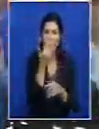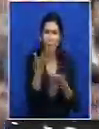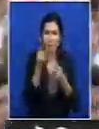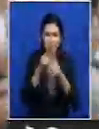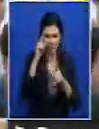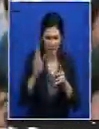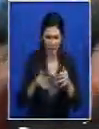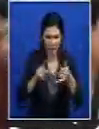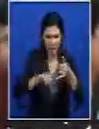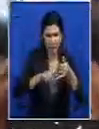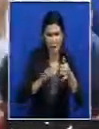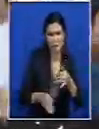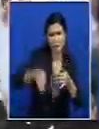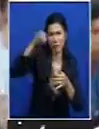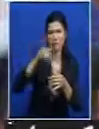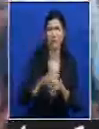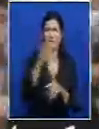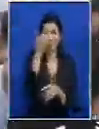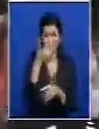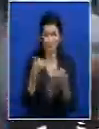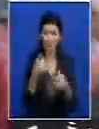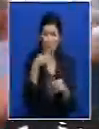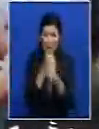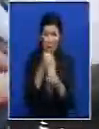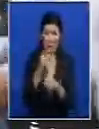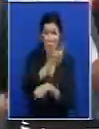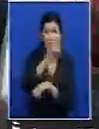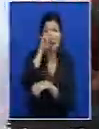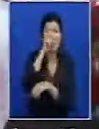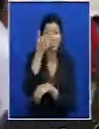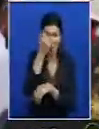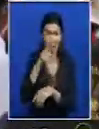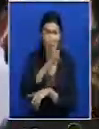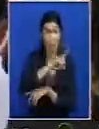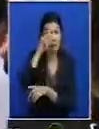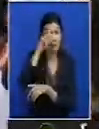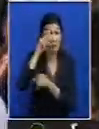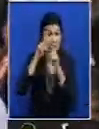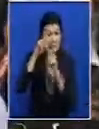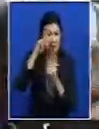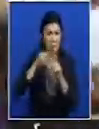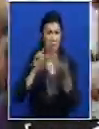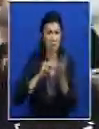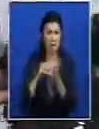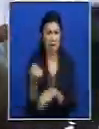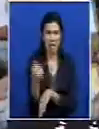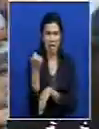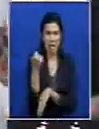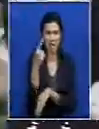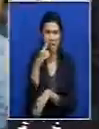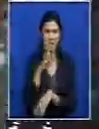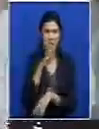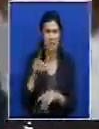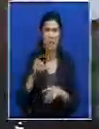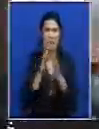าให้สูงกว่าตัวเท่านั้นซึ่งสาเหตุที่บอกว่าต้องทำกันในวันเสาร์นะคะเพราะว่าวันเสาร์เป็นวันที่แข็งที่สุดพิธีการไหนที่